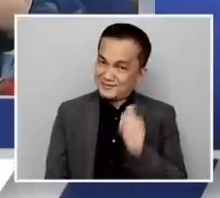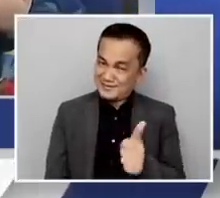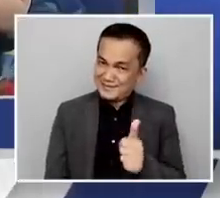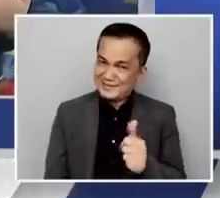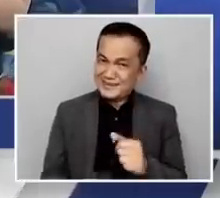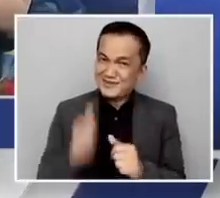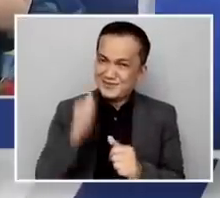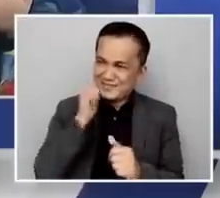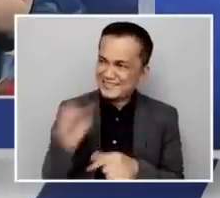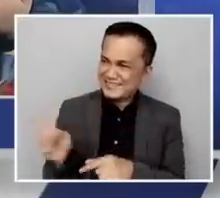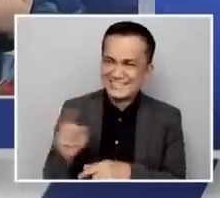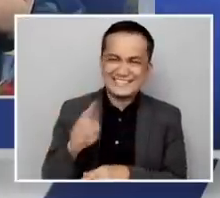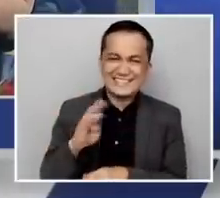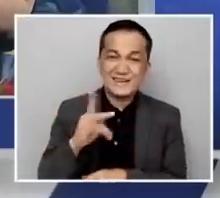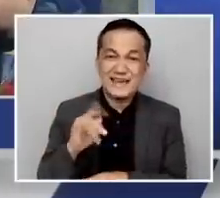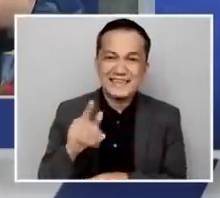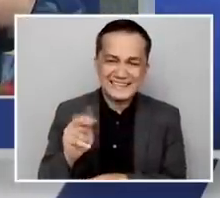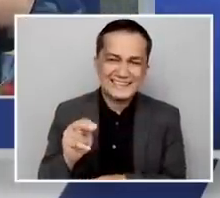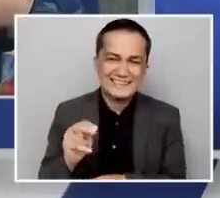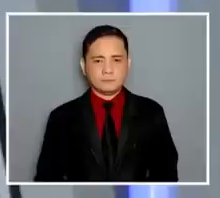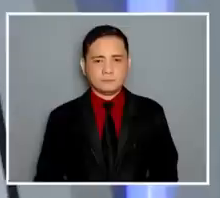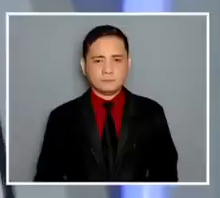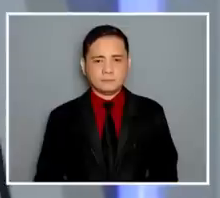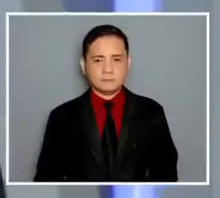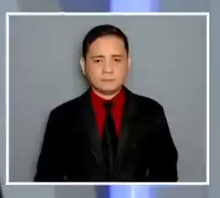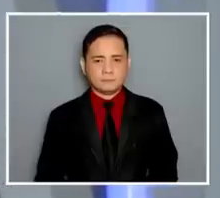Kabayan. Maraming salamat, Raya Kapulong.